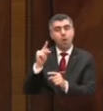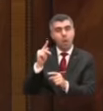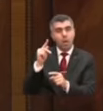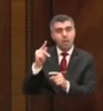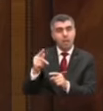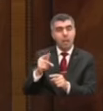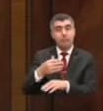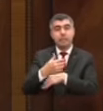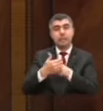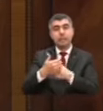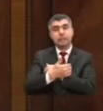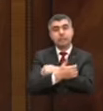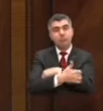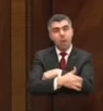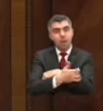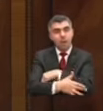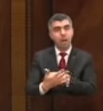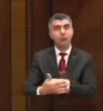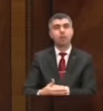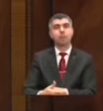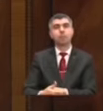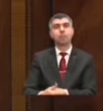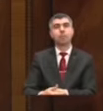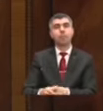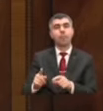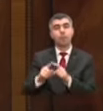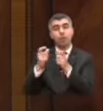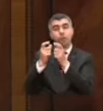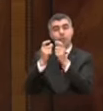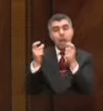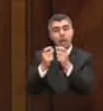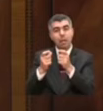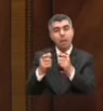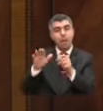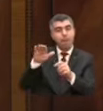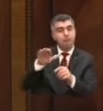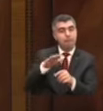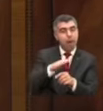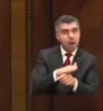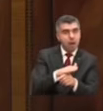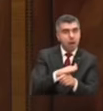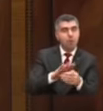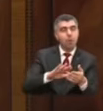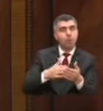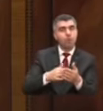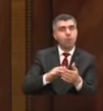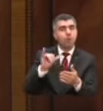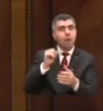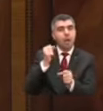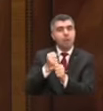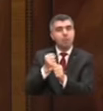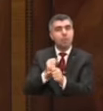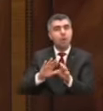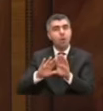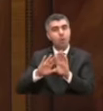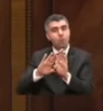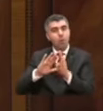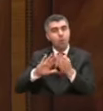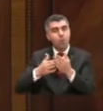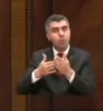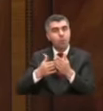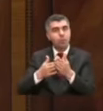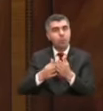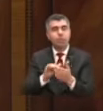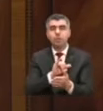الصويره وشحال جايه في تندراره وشحال كاين من شركه في البحر وكاين شركه في وكيفاش كنشتغلوا باش نجيبوا الله غالب باقي لحد الساعه